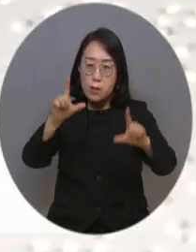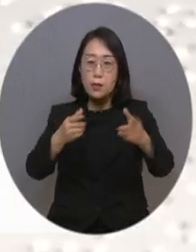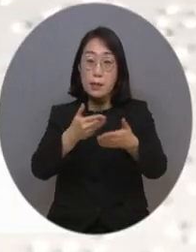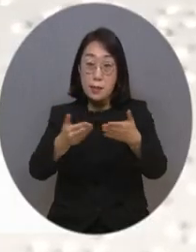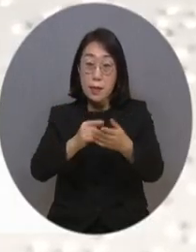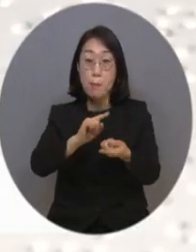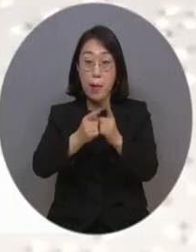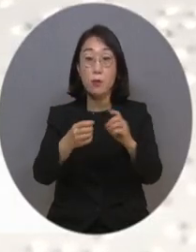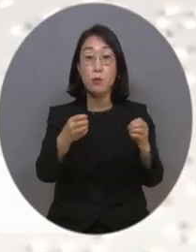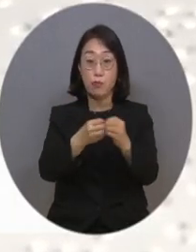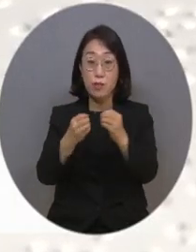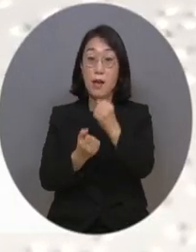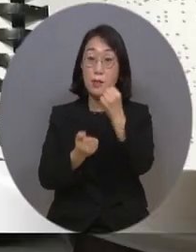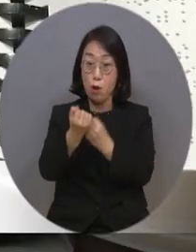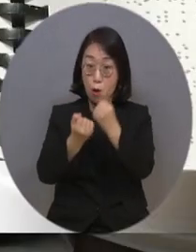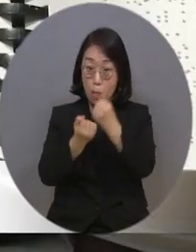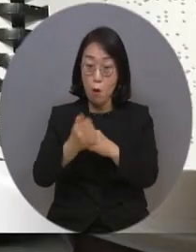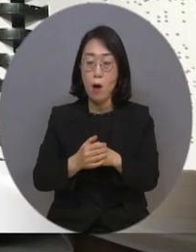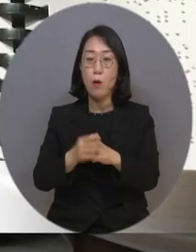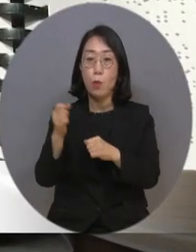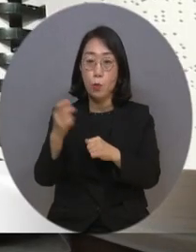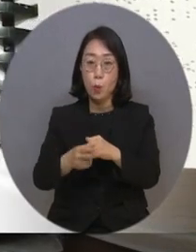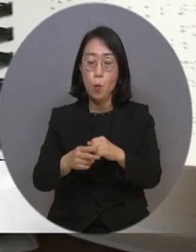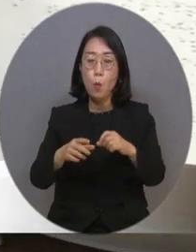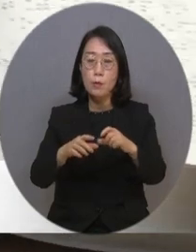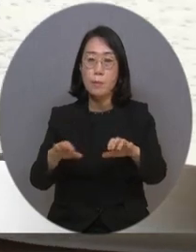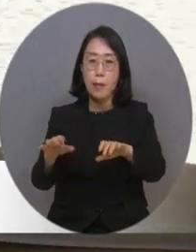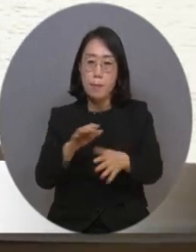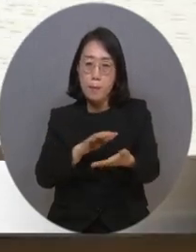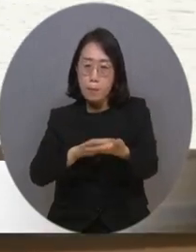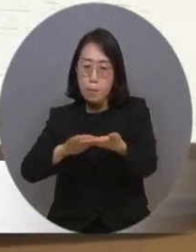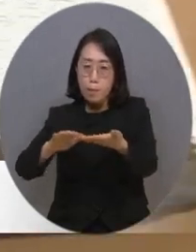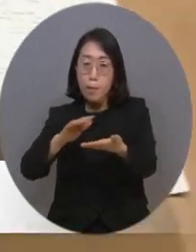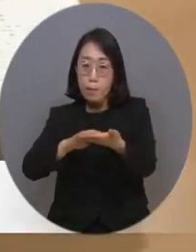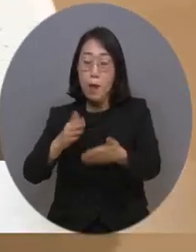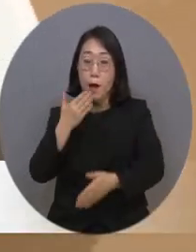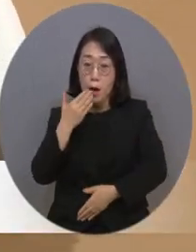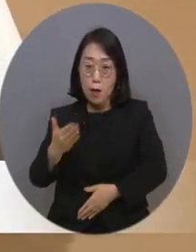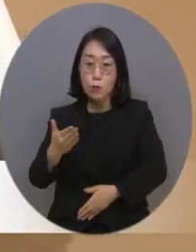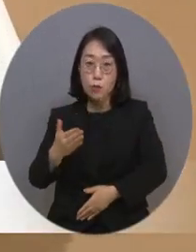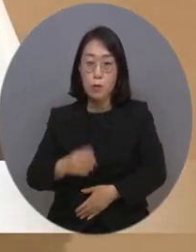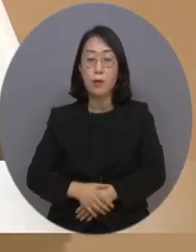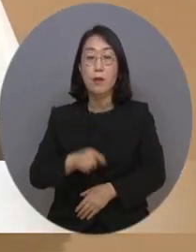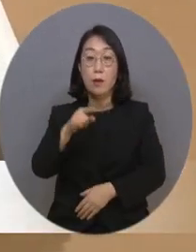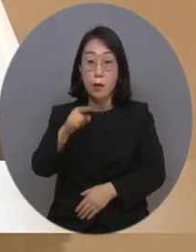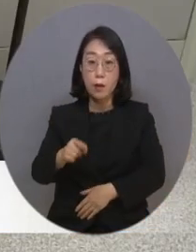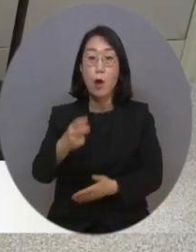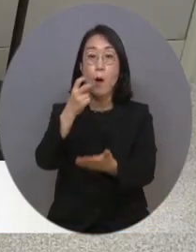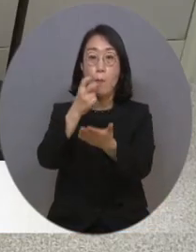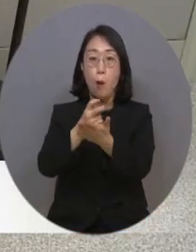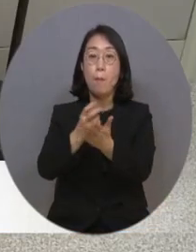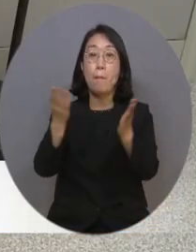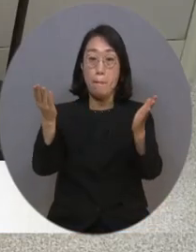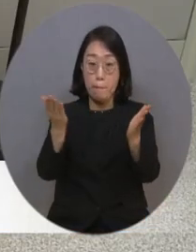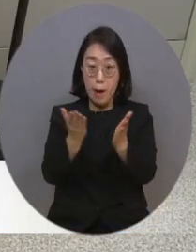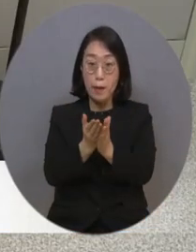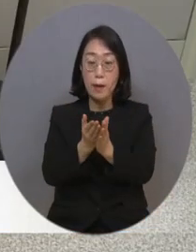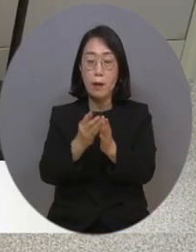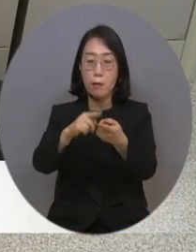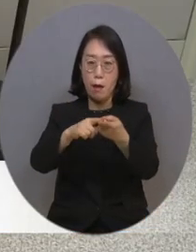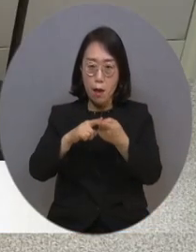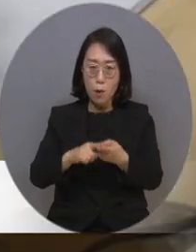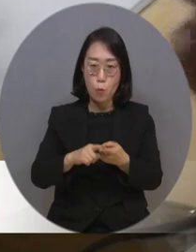제공하고 자판만으로 누리집을 활용할 수 있도록 하는데 누리집 정보에 쉽게 접근할 수 있도록 웹